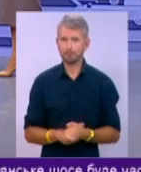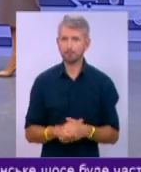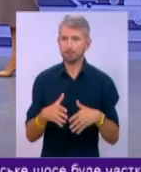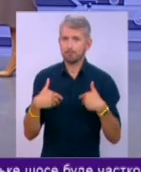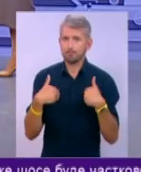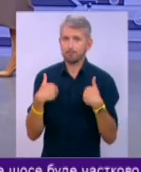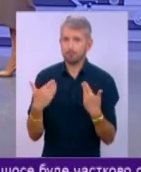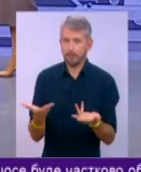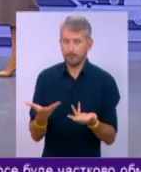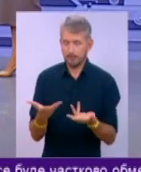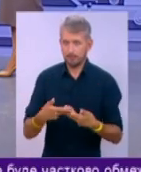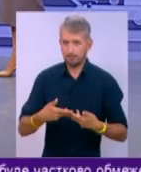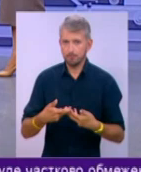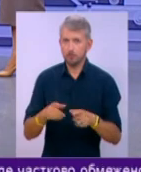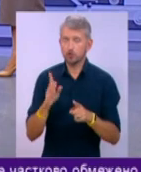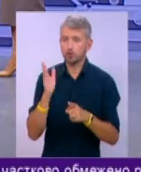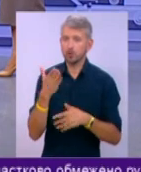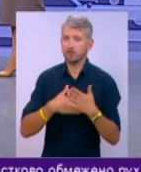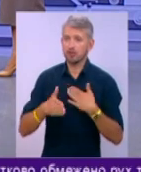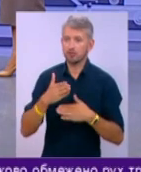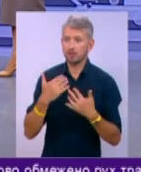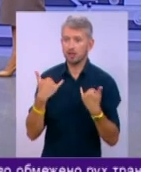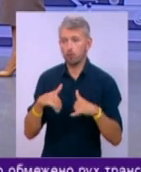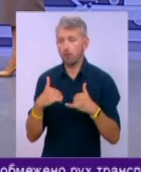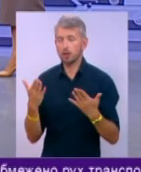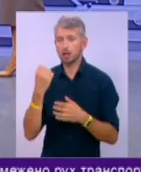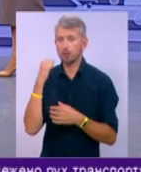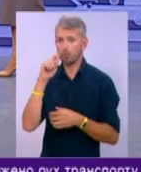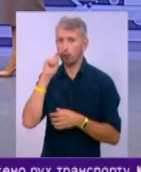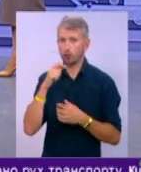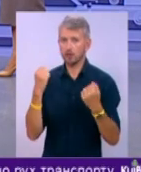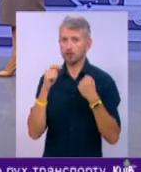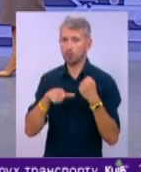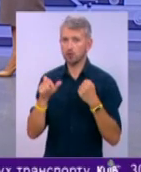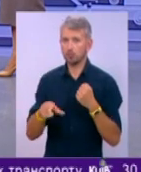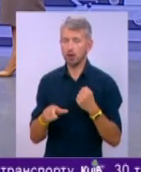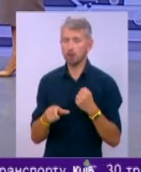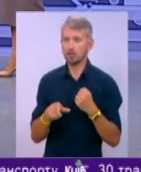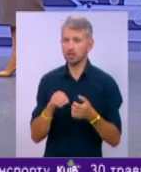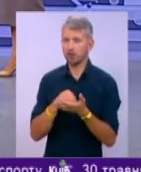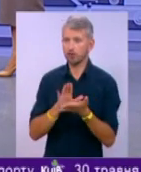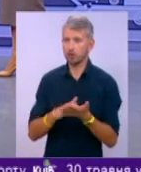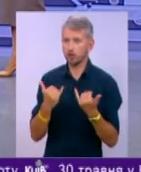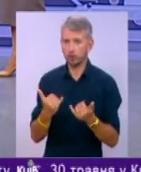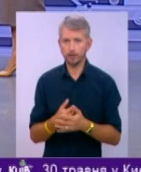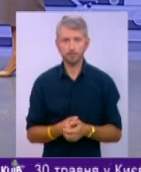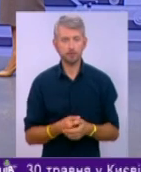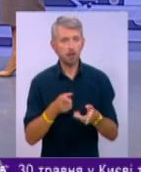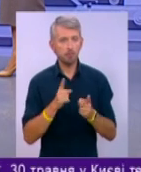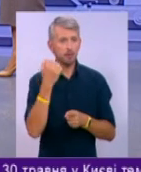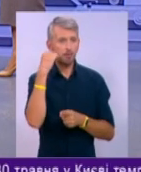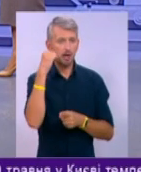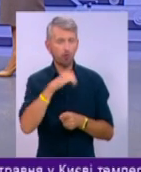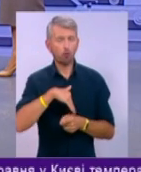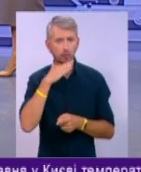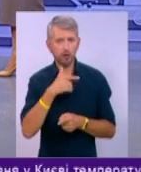Романе, привіт! Тож, чим вітаю, будеш Саша. Дивувати, які перемоги в українських спортсменів зафіксували сьогодні? Насправді, перемог